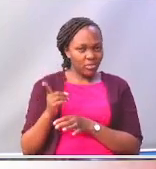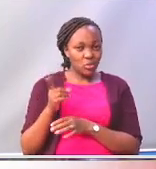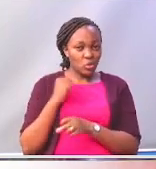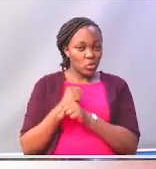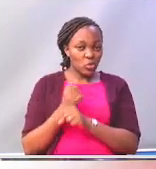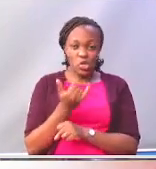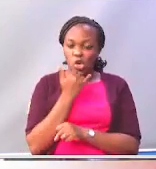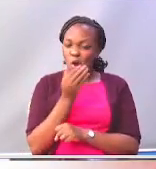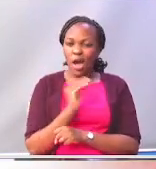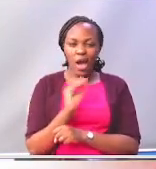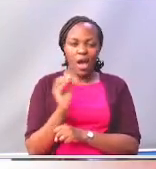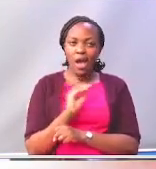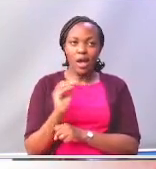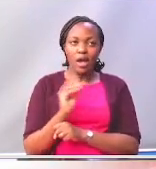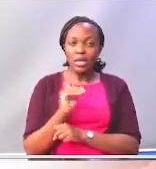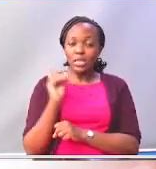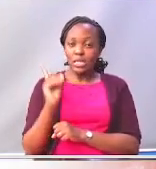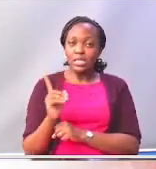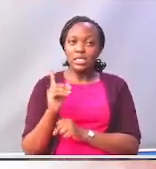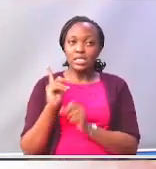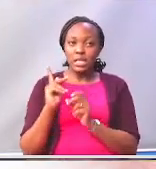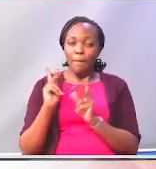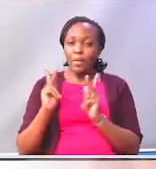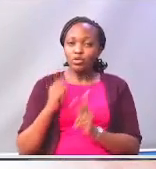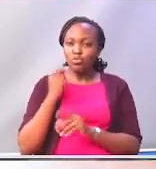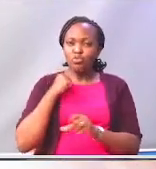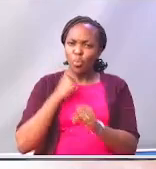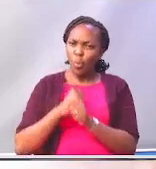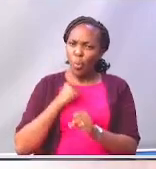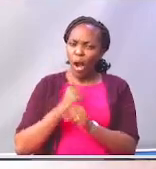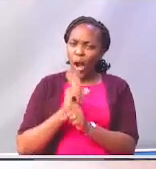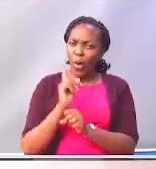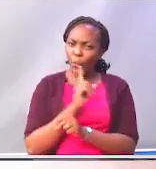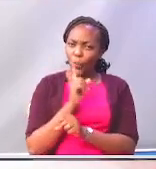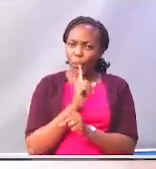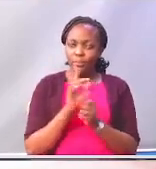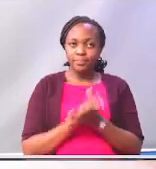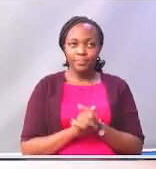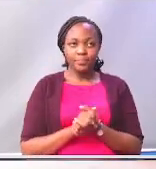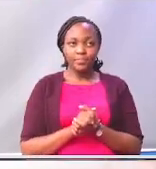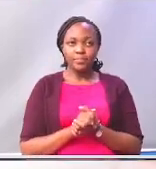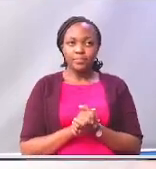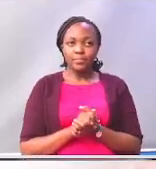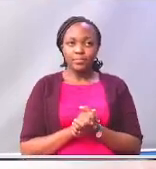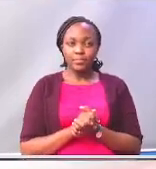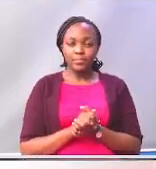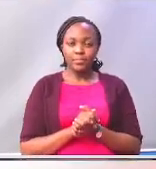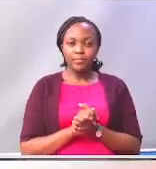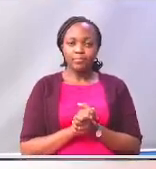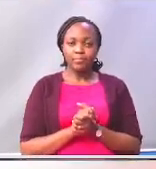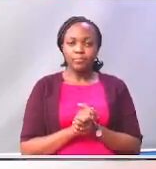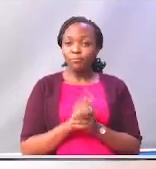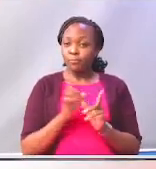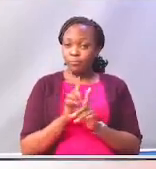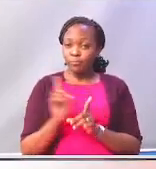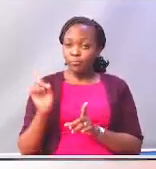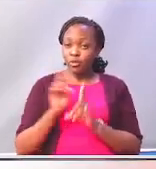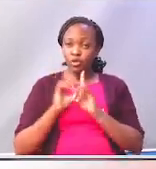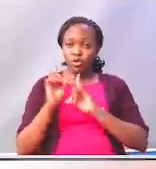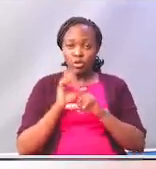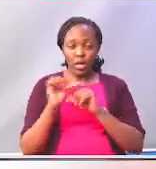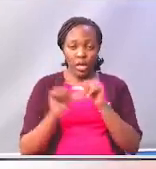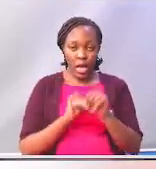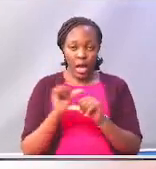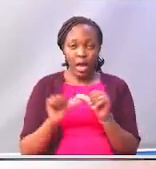makosa. Yeye ni mchapakazi. The leaders in attendance also drummed up support for Azimio la Umoja and ODM